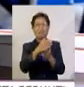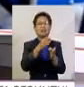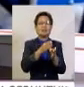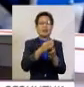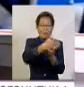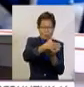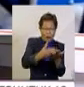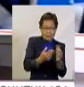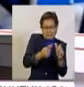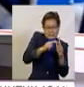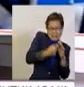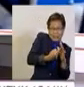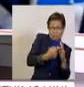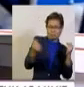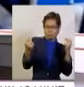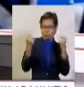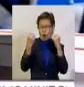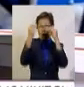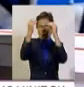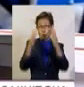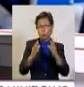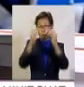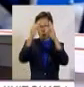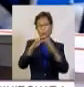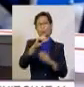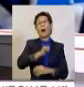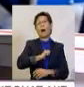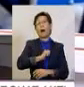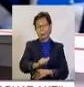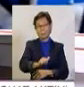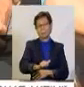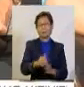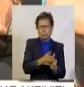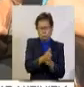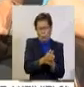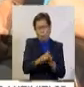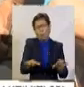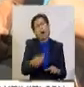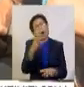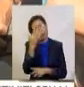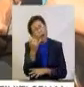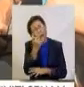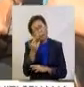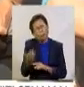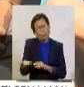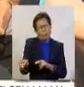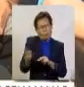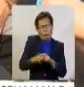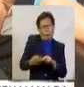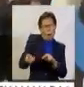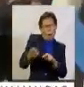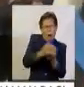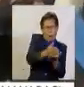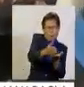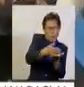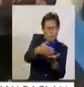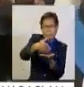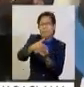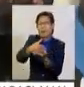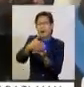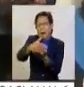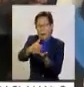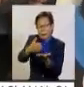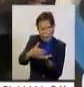permulaan memerkasa kebajikan guru-guru Kafa. Usaha itu juga dilaksana susulan peningkatan agihan belanjawan negara